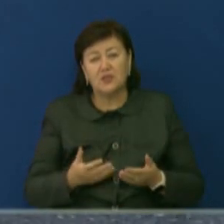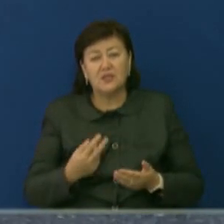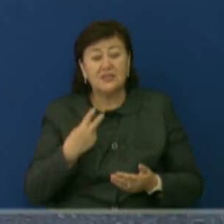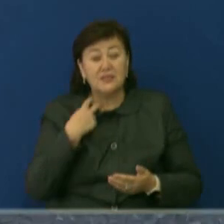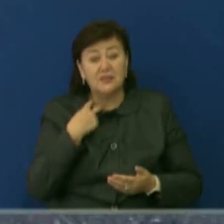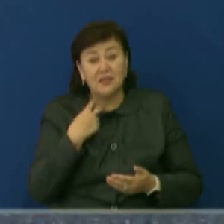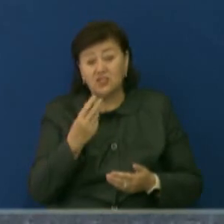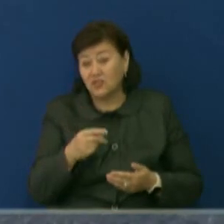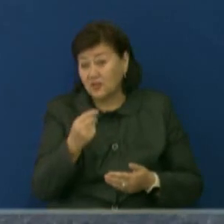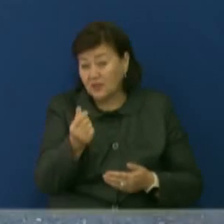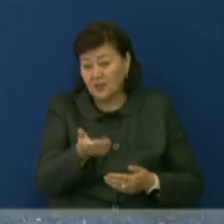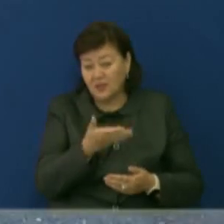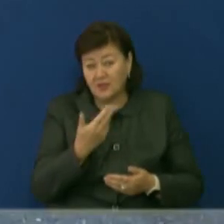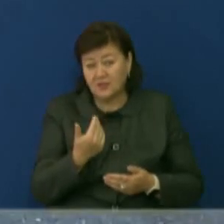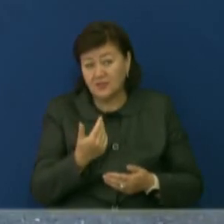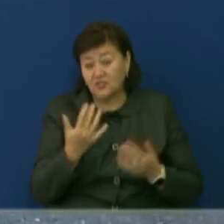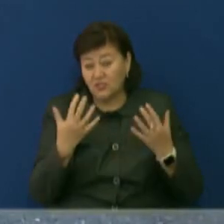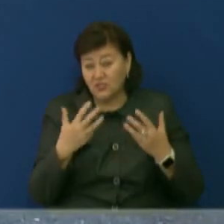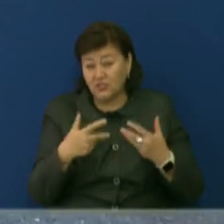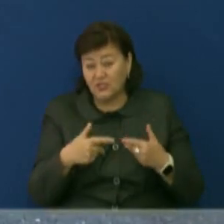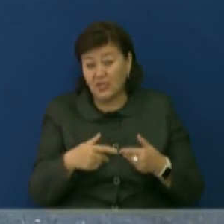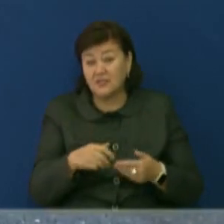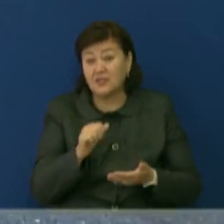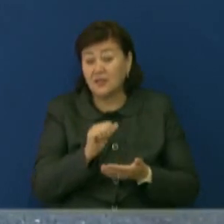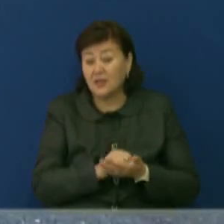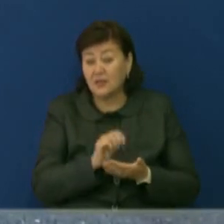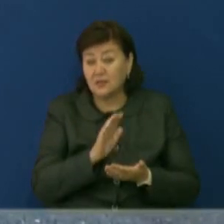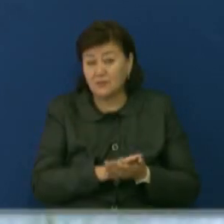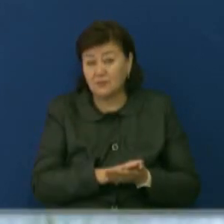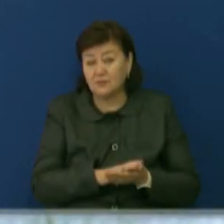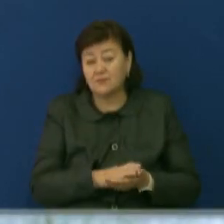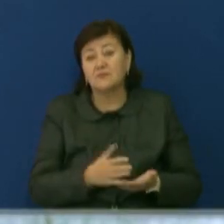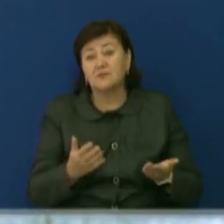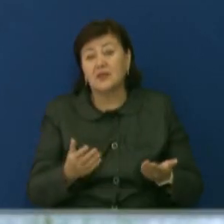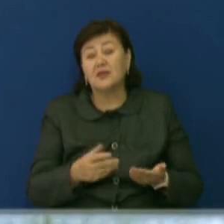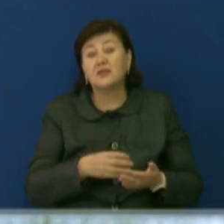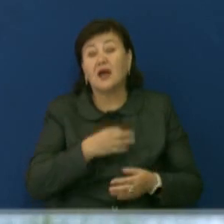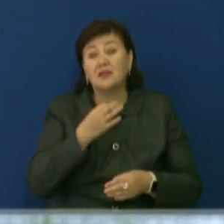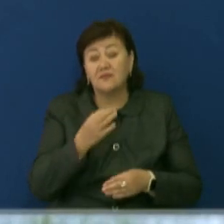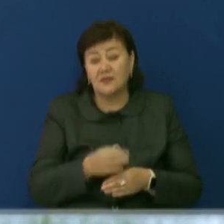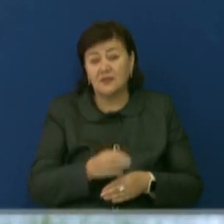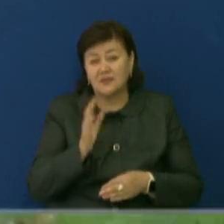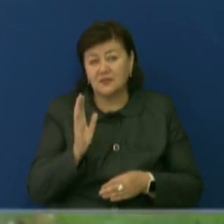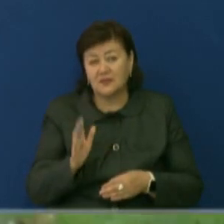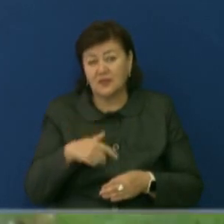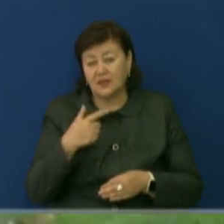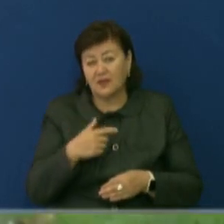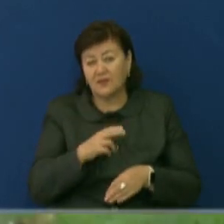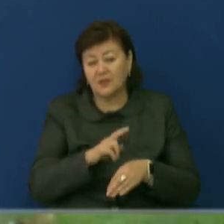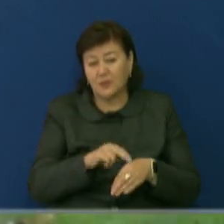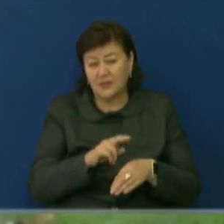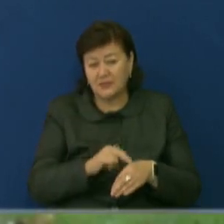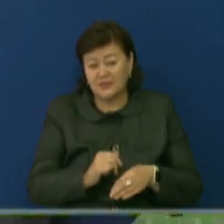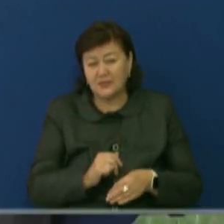от уплаты штрафа это будет считаться административным правонарушением и повлечет за собой ответственность, отмечают представители